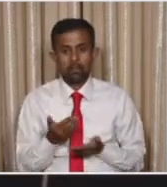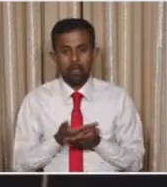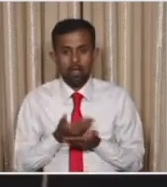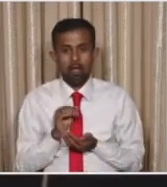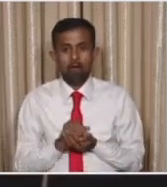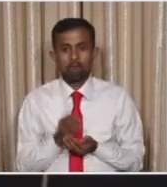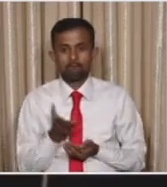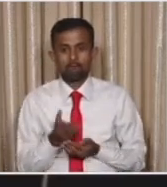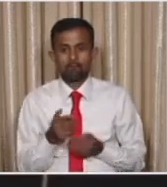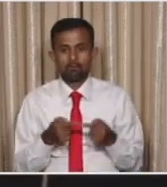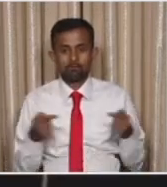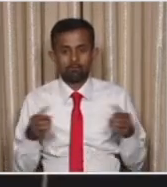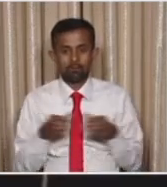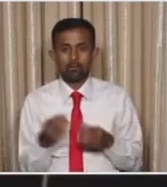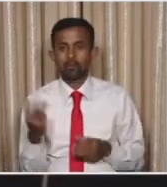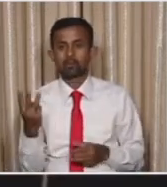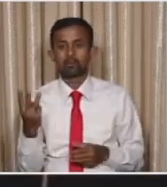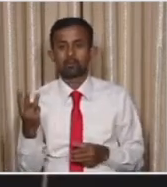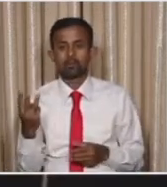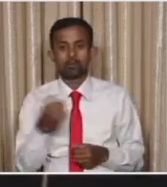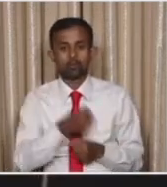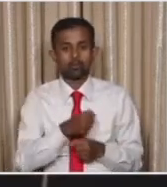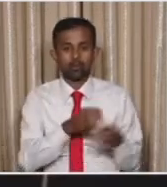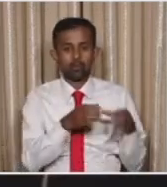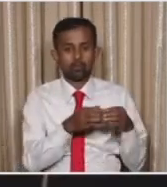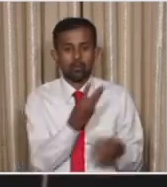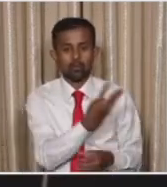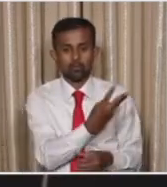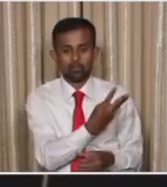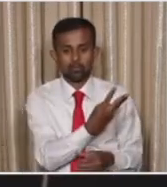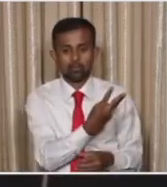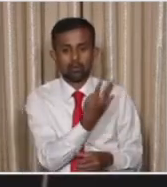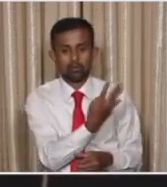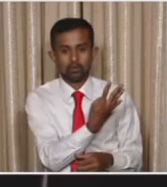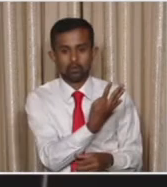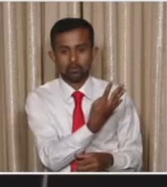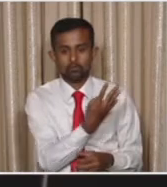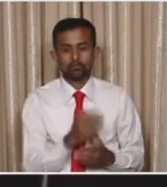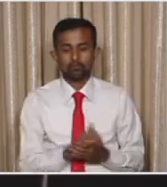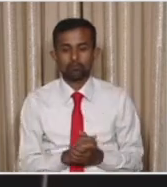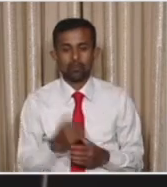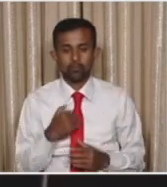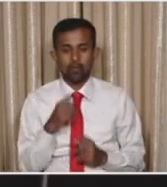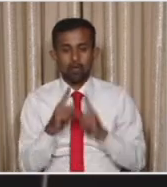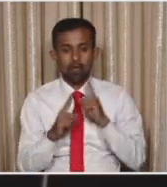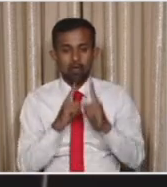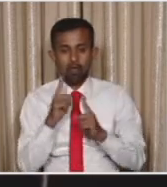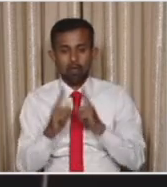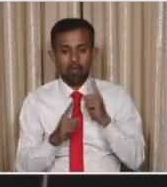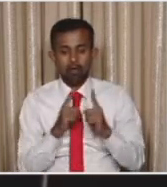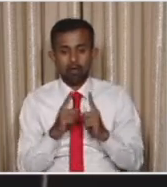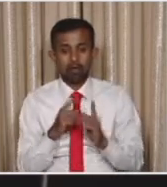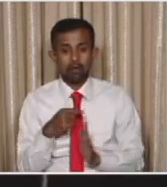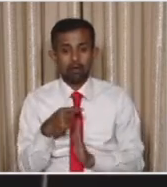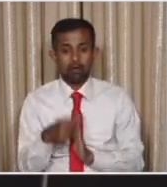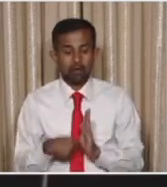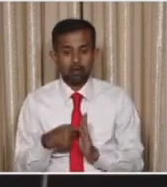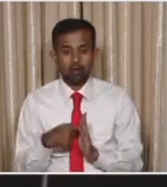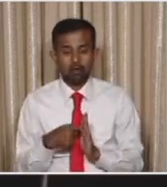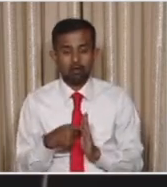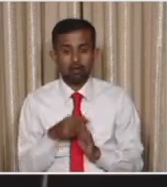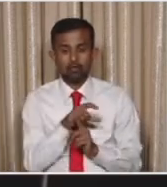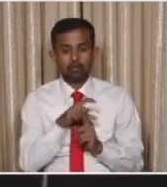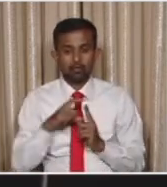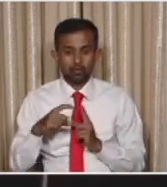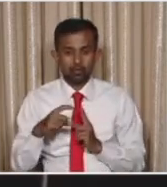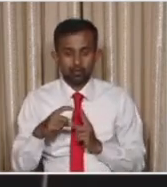තියෙනවා. විපක්ෂයේ 3 දෙනයි, ආණ්ඩු පක්ෂයේ 3 දෙනයි, නැත්තම් 4 දෙනයි. අද අපි කතා කරන්නේ රටක